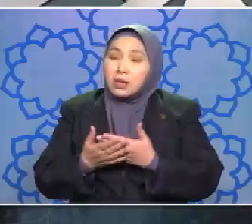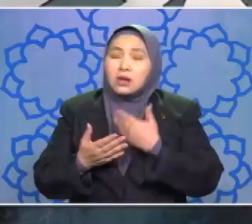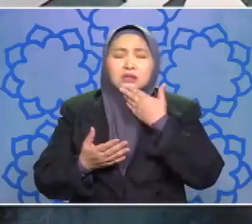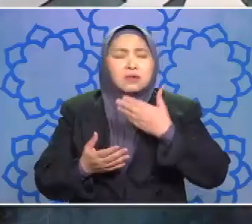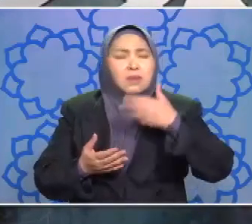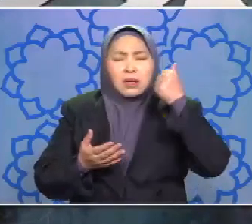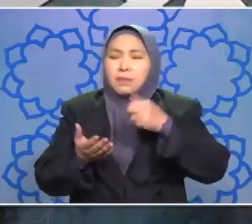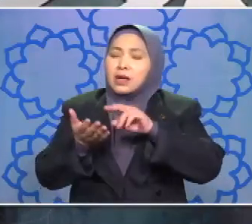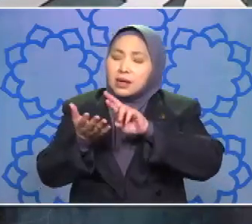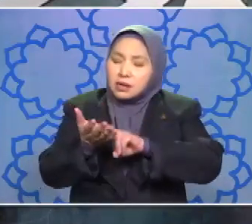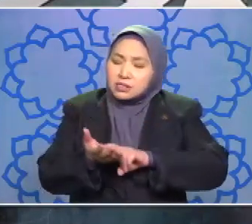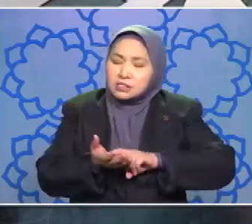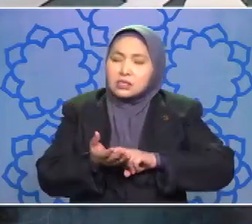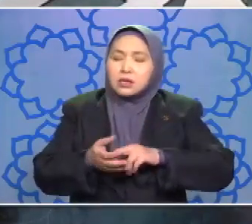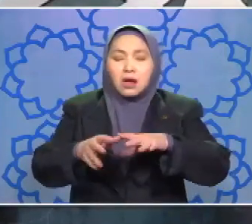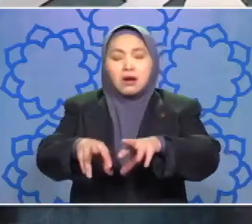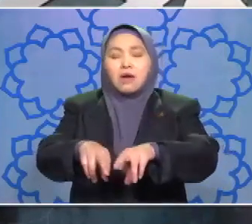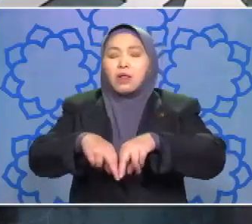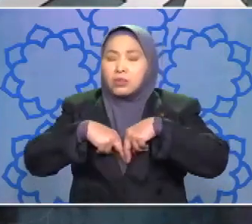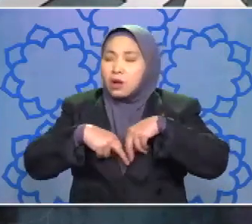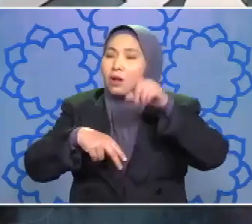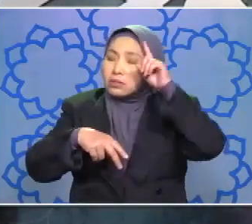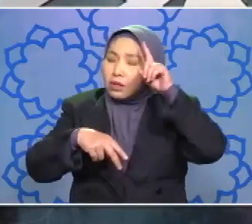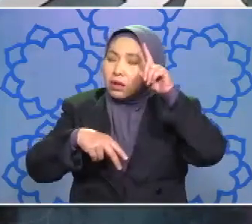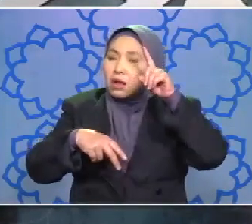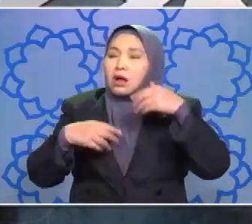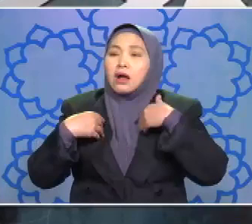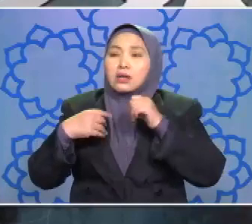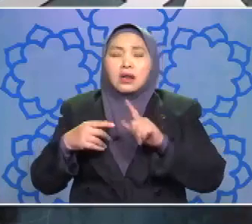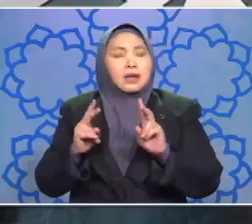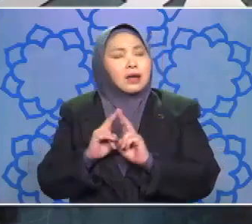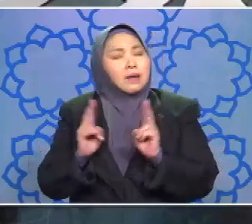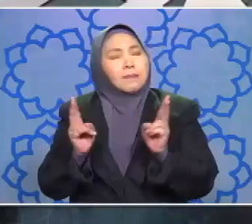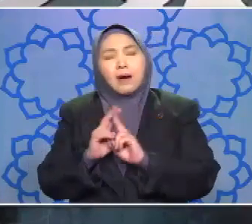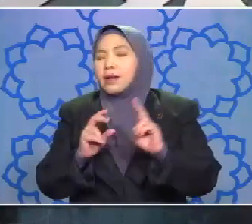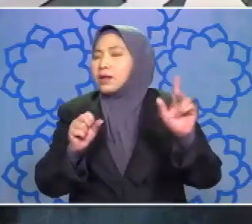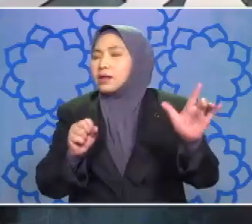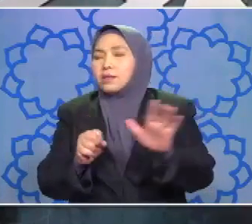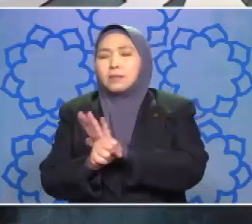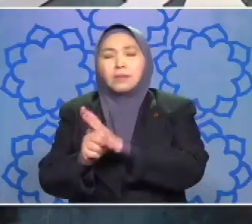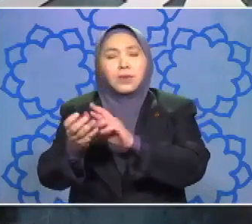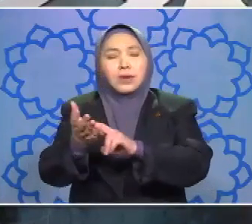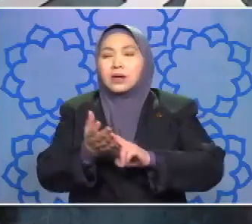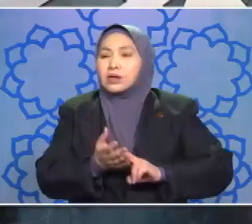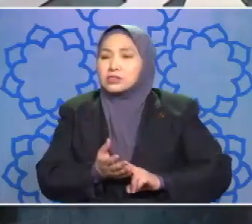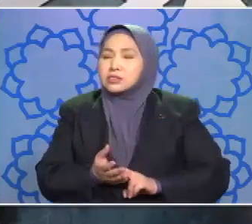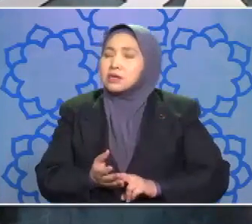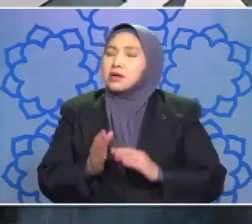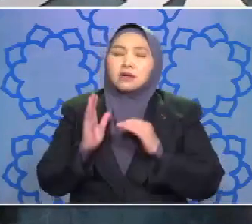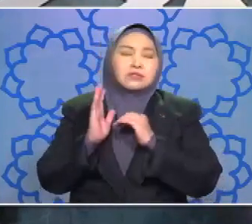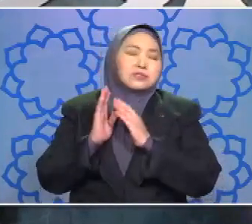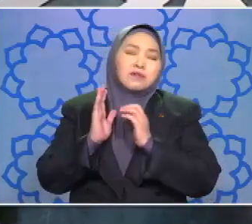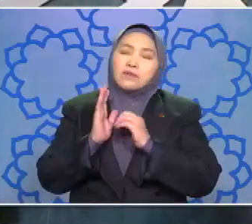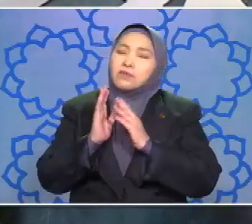sebaik-baik rezeki. Redha Allah Subhanahu Wa Taala adalah yang paling sempurna rezeki. Betul. Allah berkuasa. Jadi